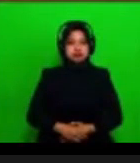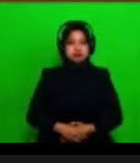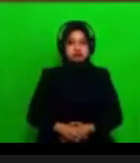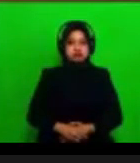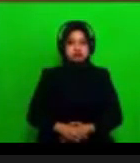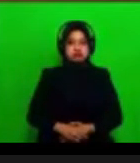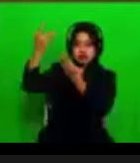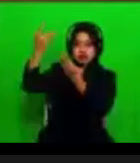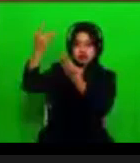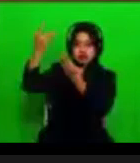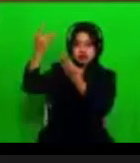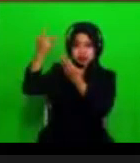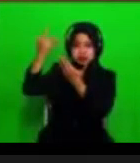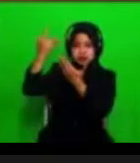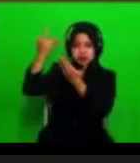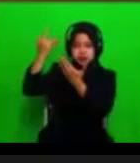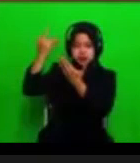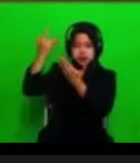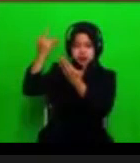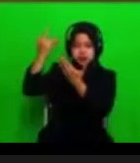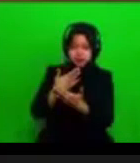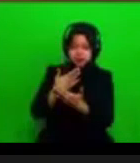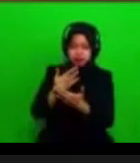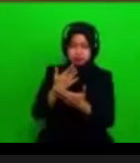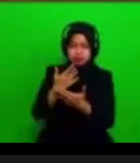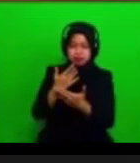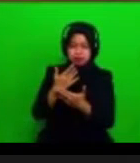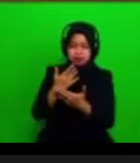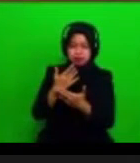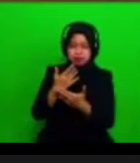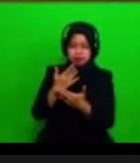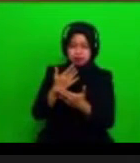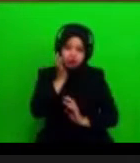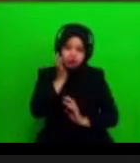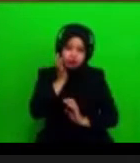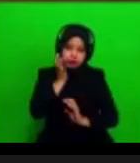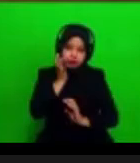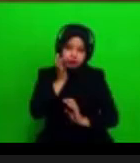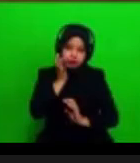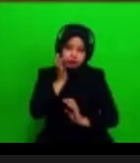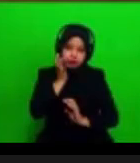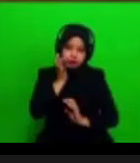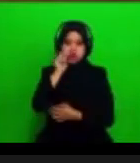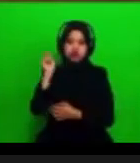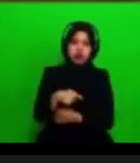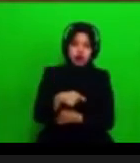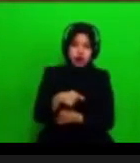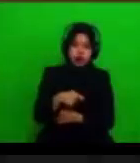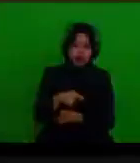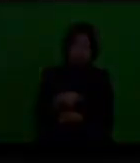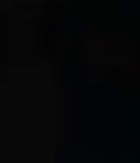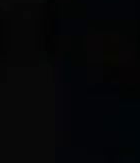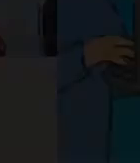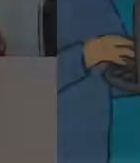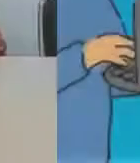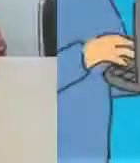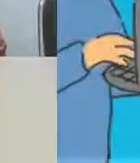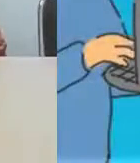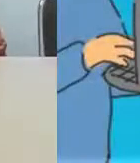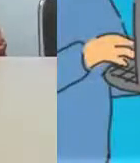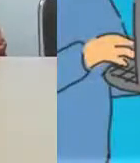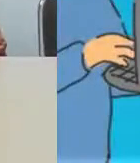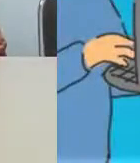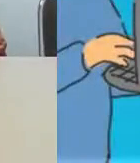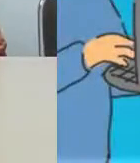kami, dosa para pemimpin-pemimpin kami, dan para pejuang negeri ini. Semoga